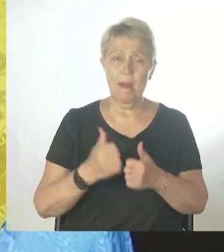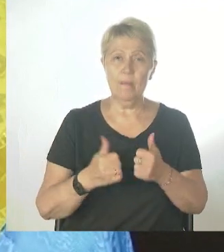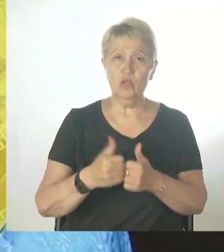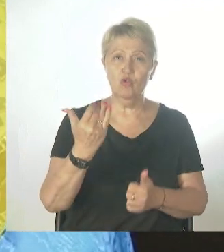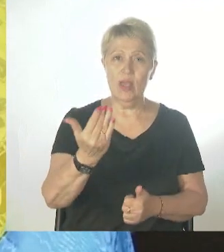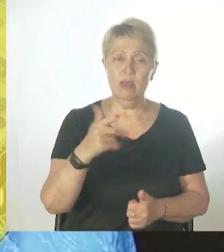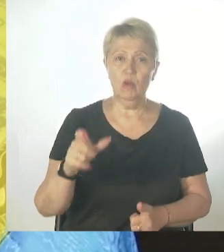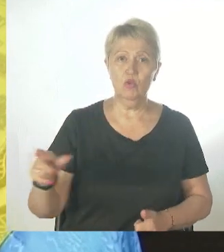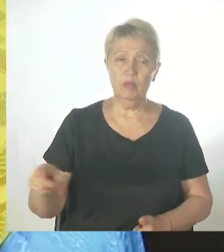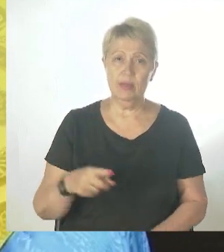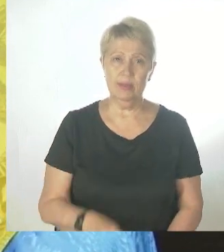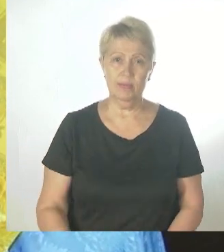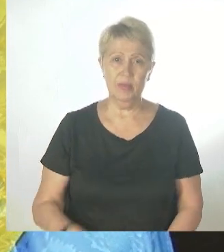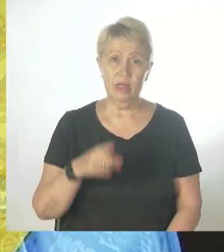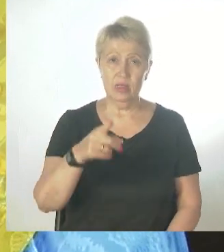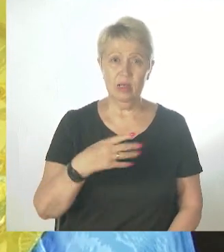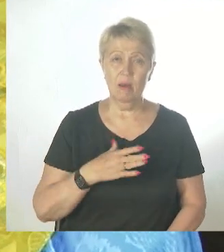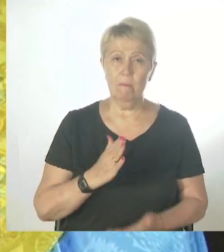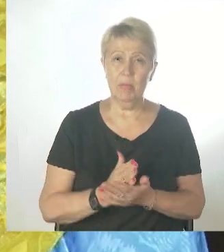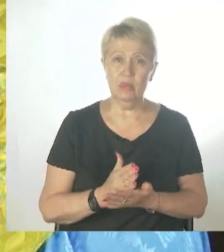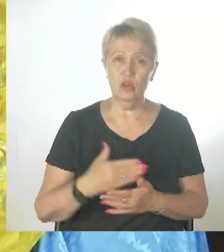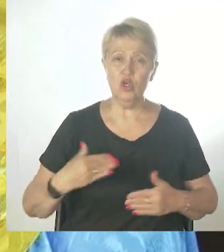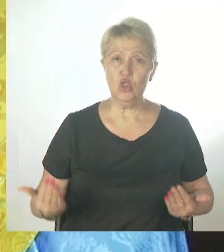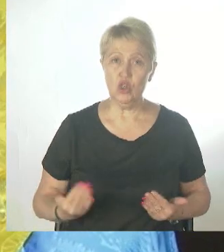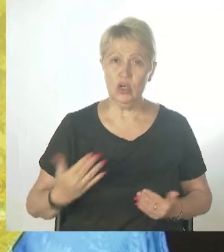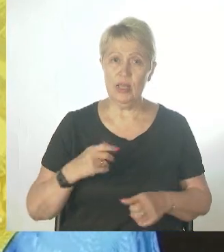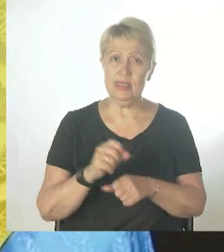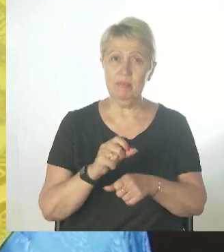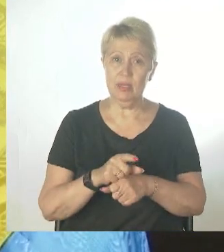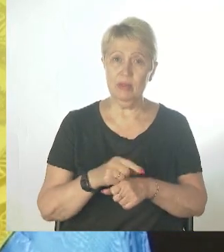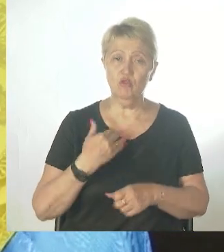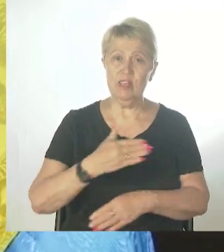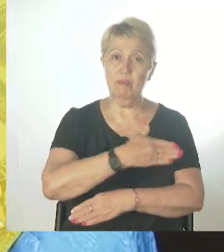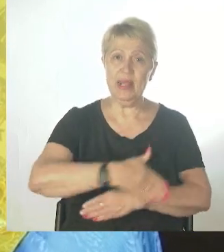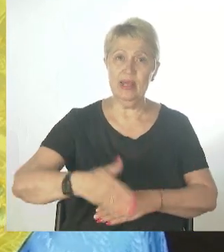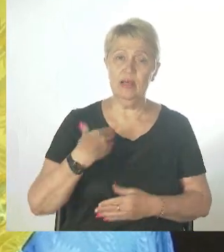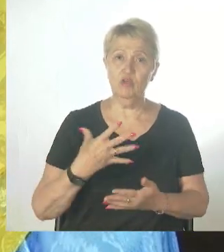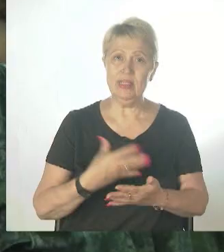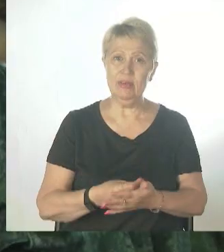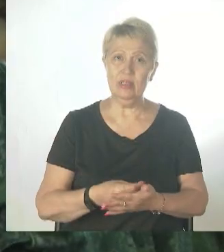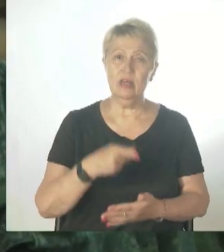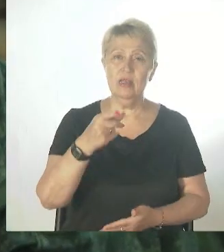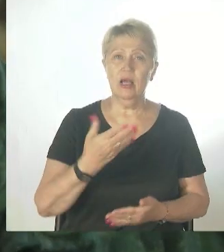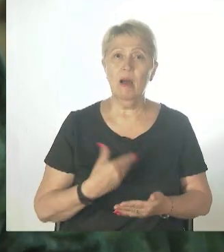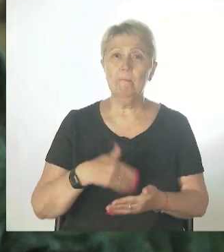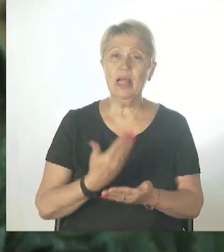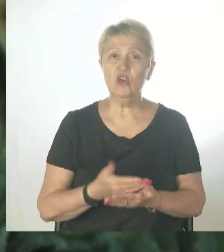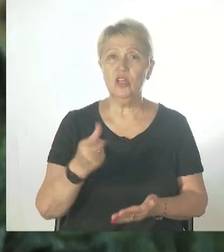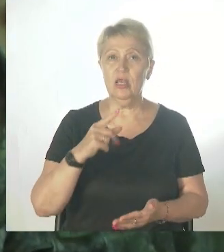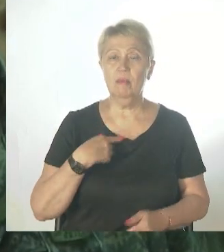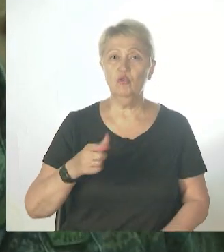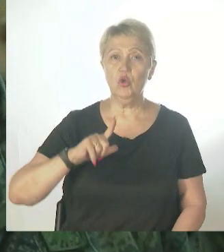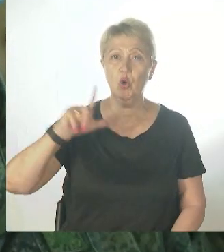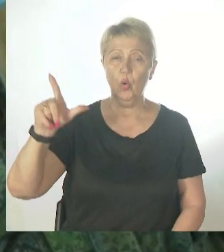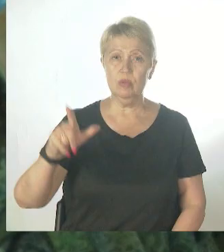Бюргером. Ты заповедовал нам жить в пределах своих. Так помоги нам, Господи.